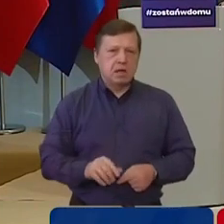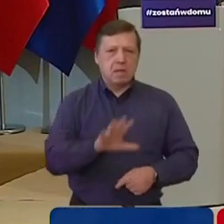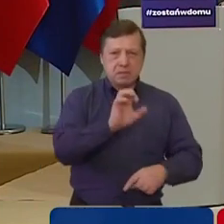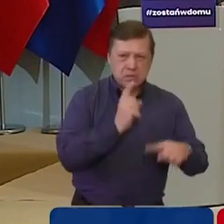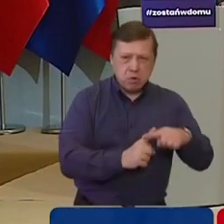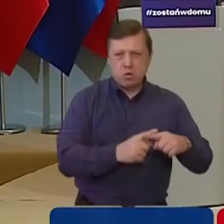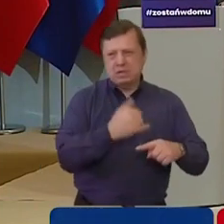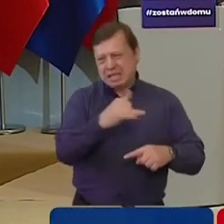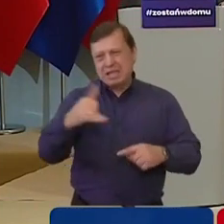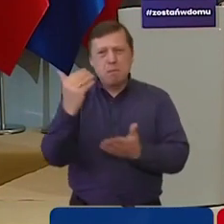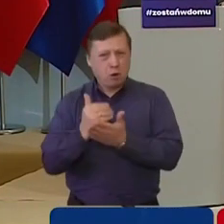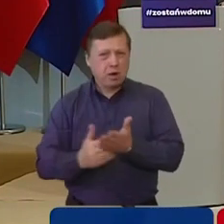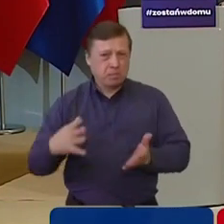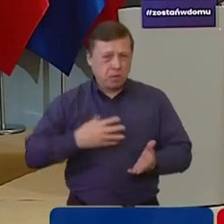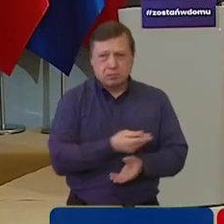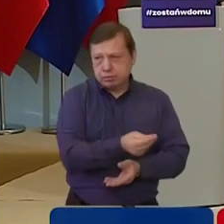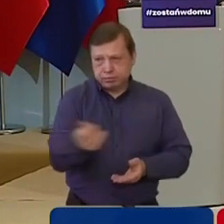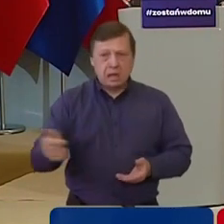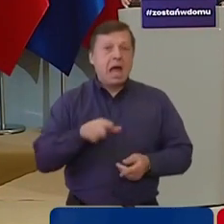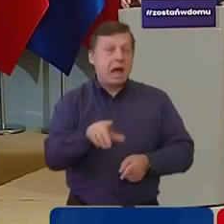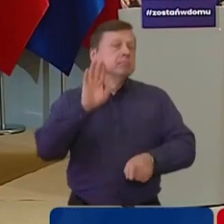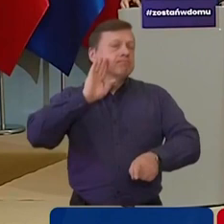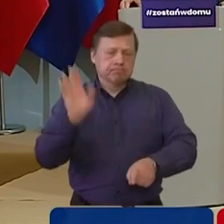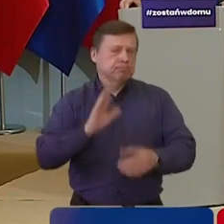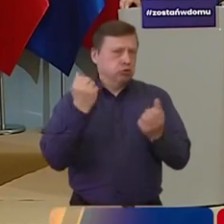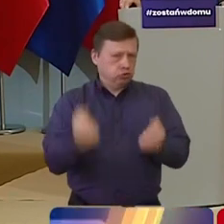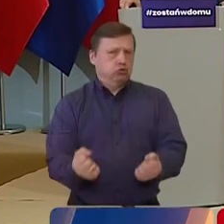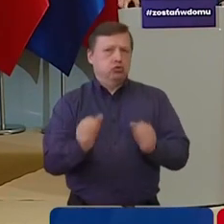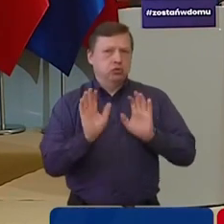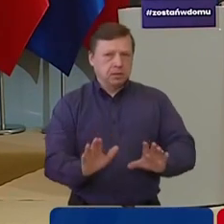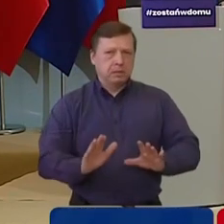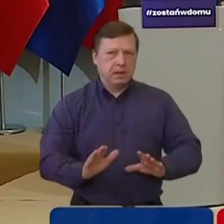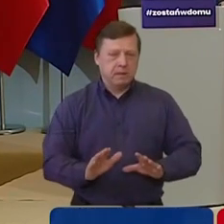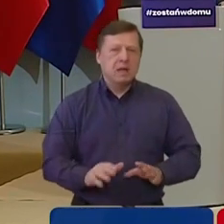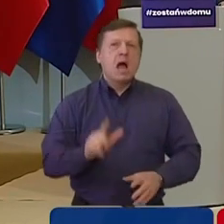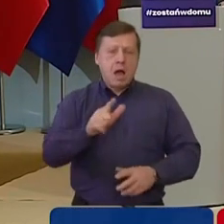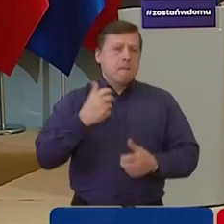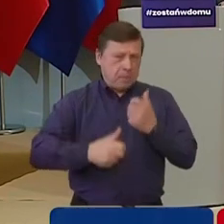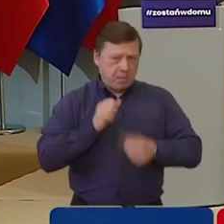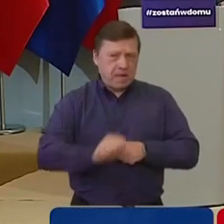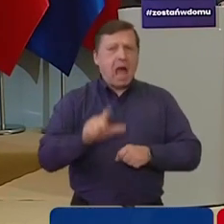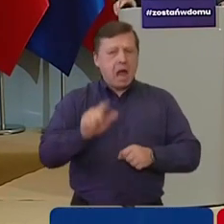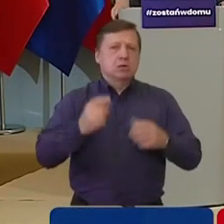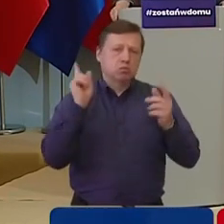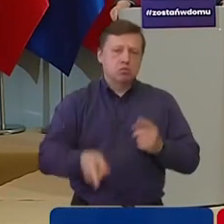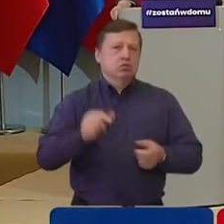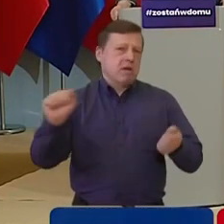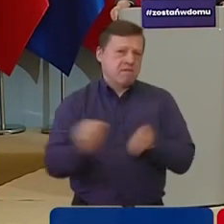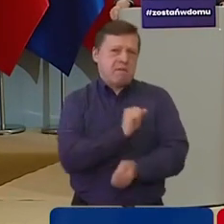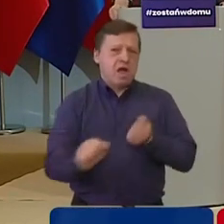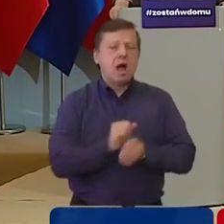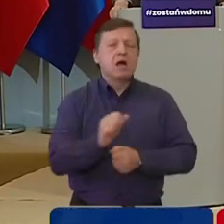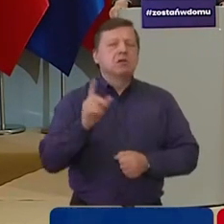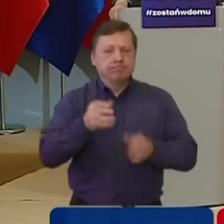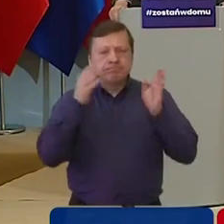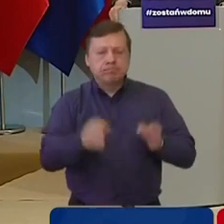500+ i wiele innych programów, i je wszystkie utrzymujemy. One też stanowią pewien bufor dzisiaj, ale musimy walczyć o miejsca